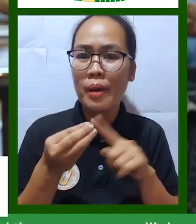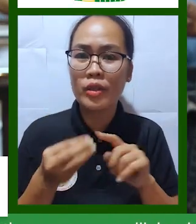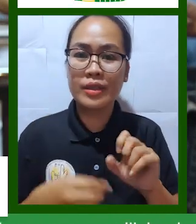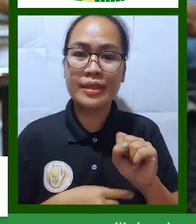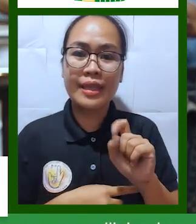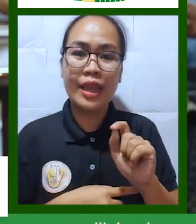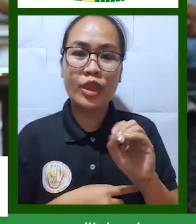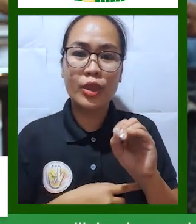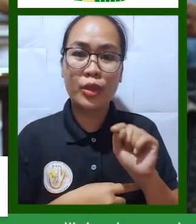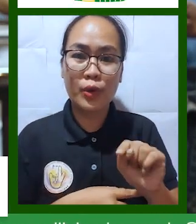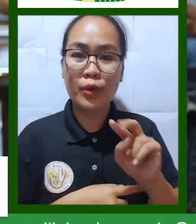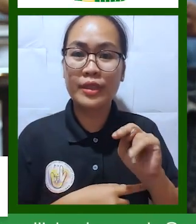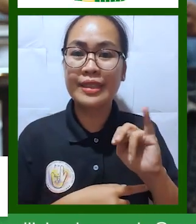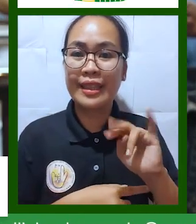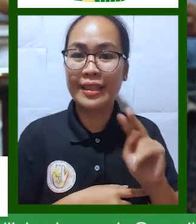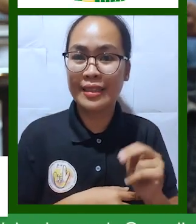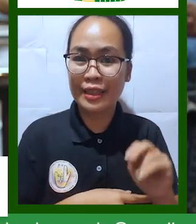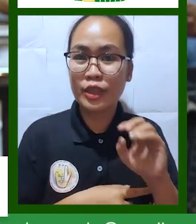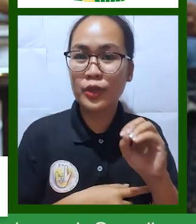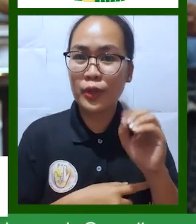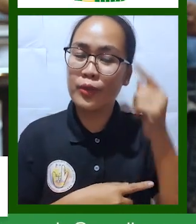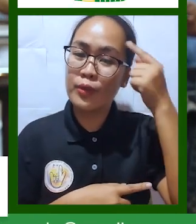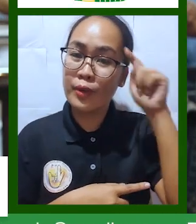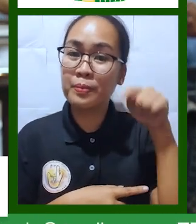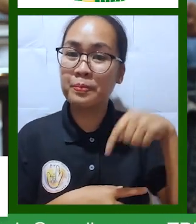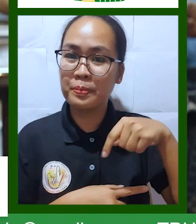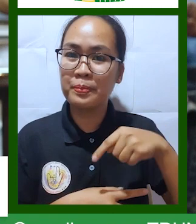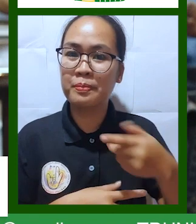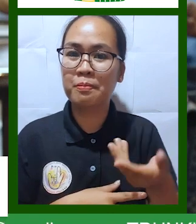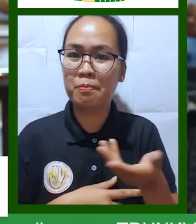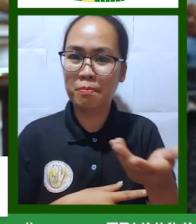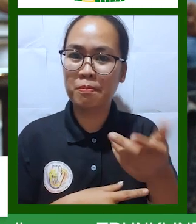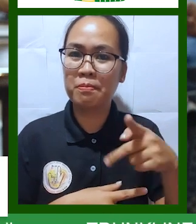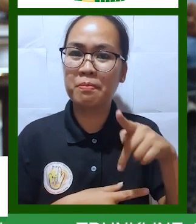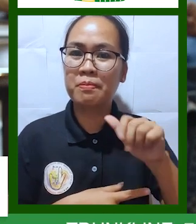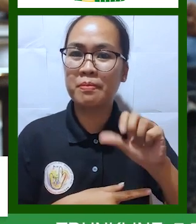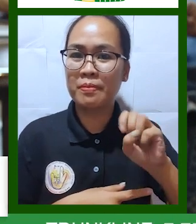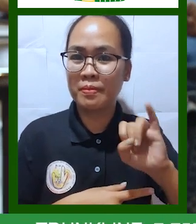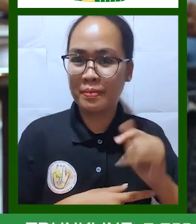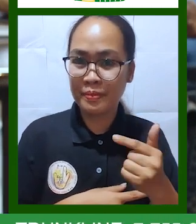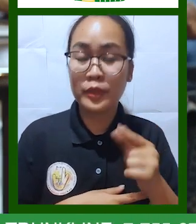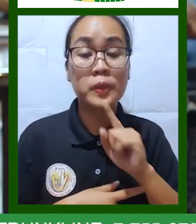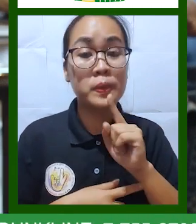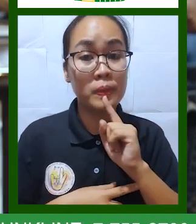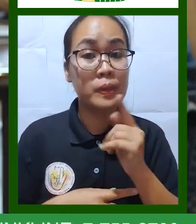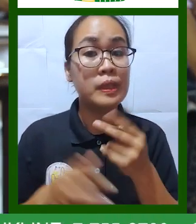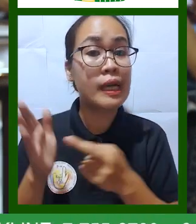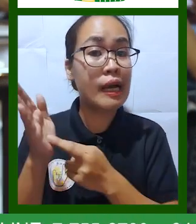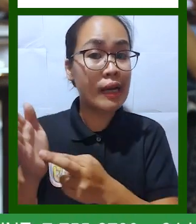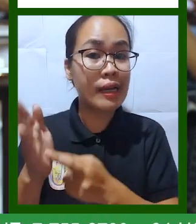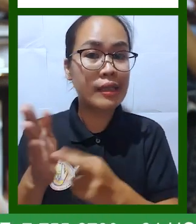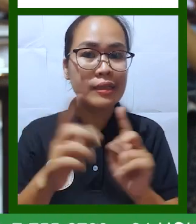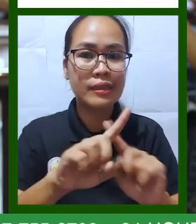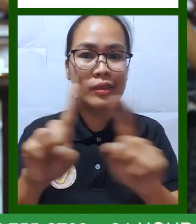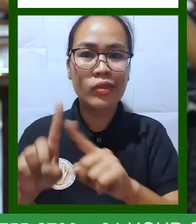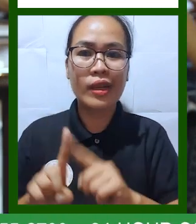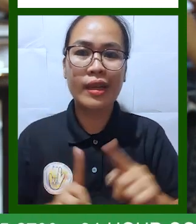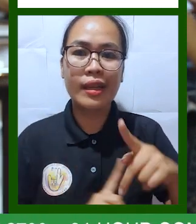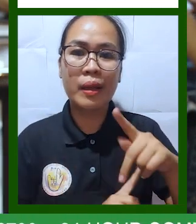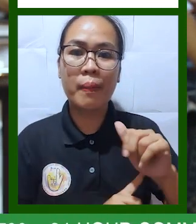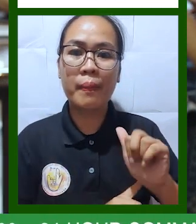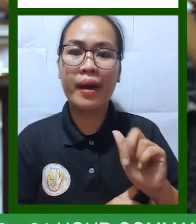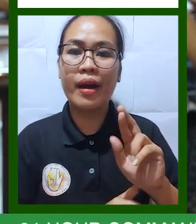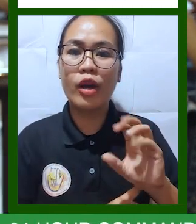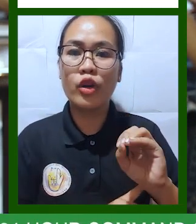Niño dito po sa lungsod ng Pasig. At syempre, no, ang during this parade represented po ang iba't ibang mga